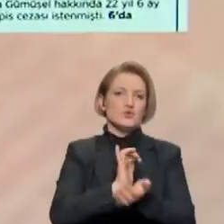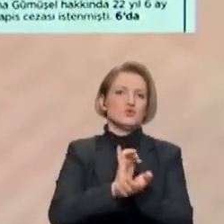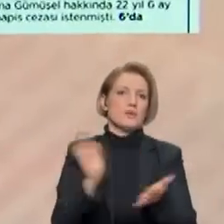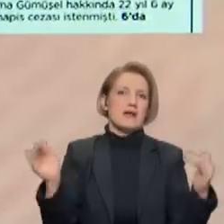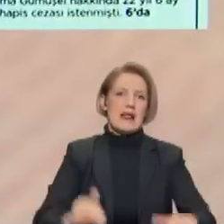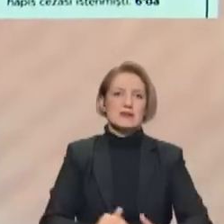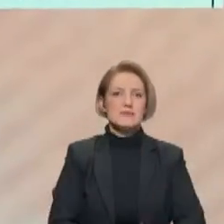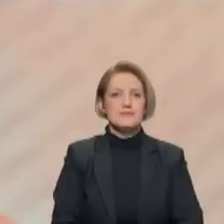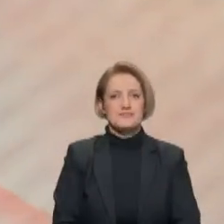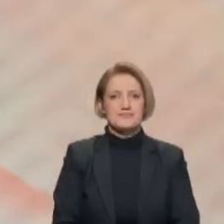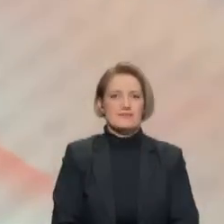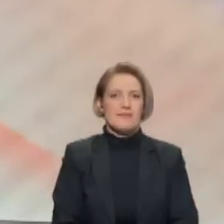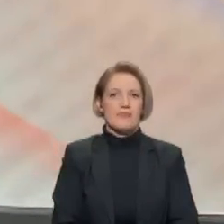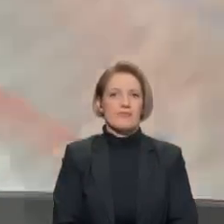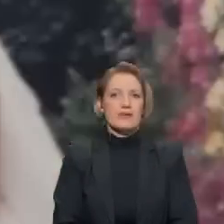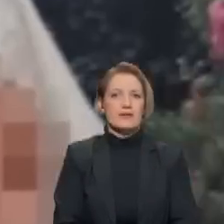geldi.